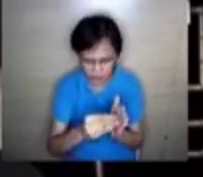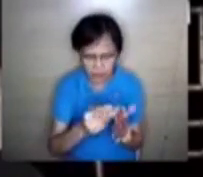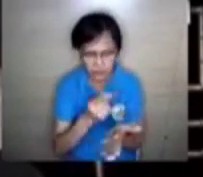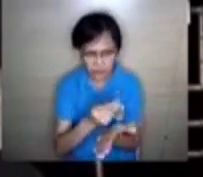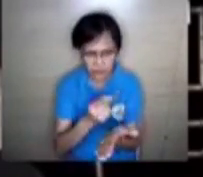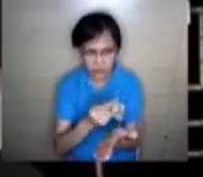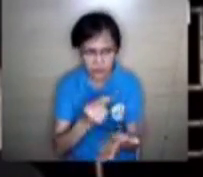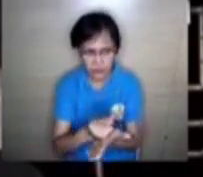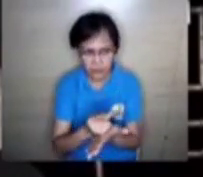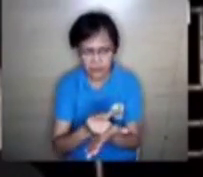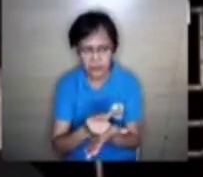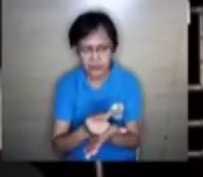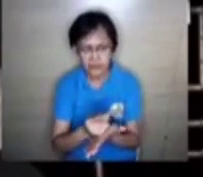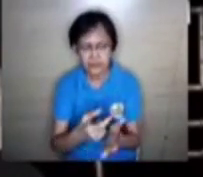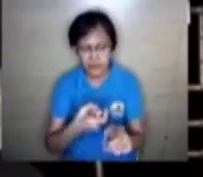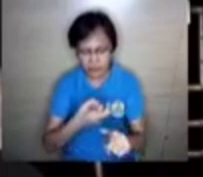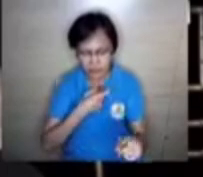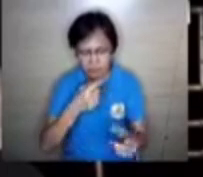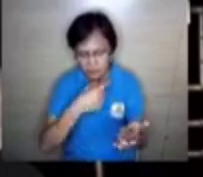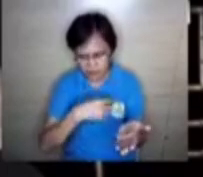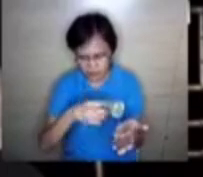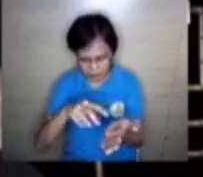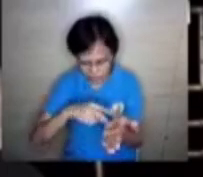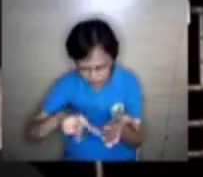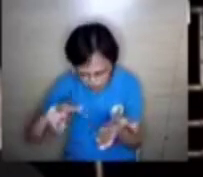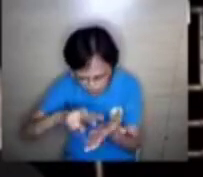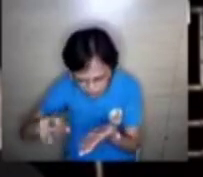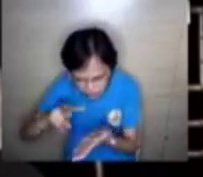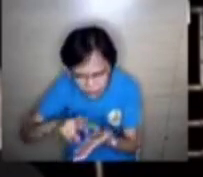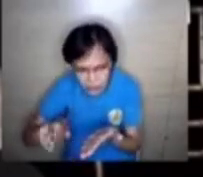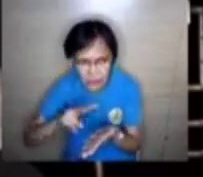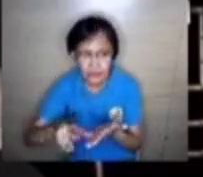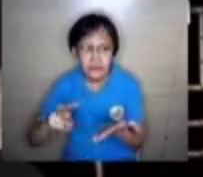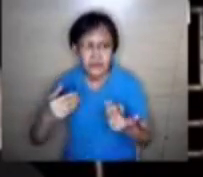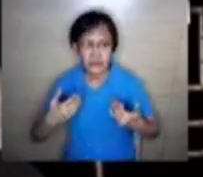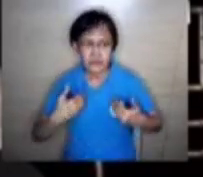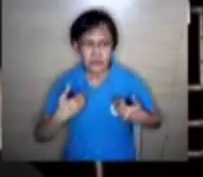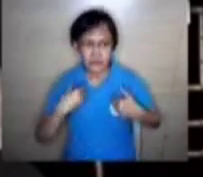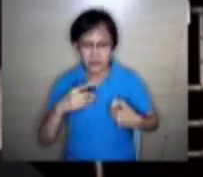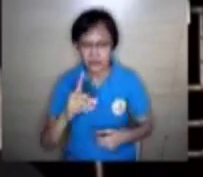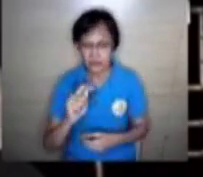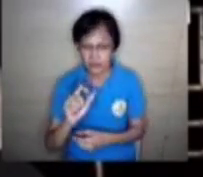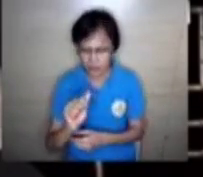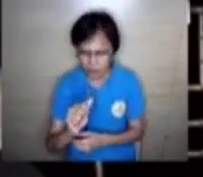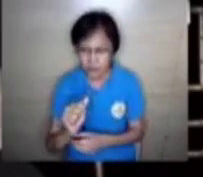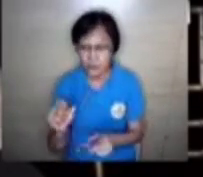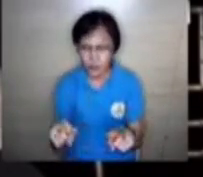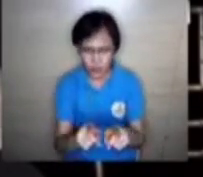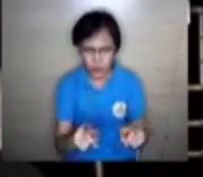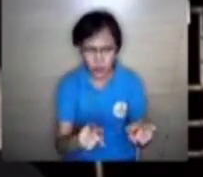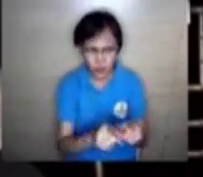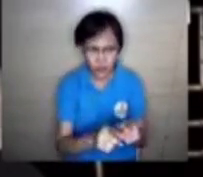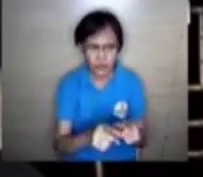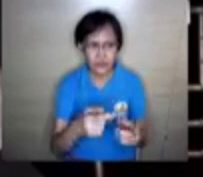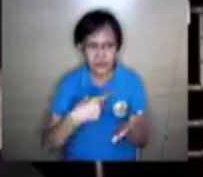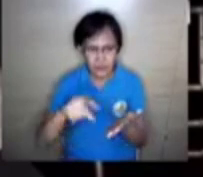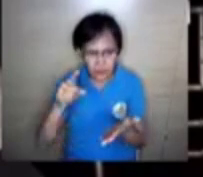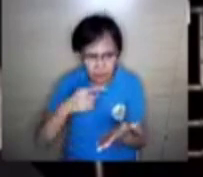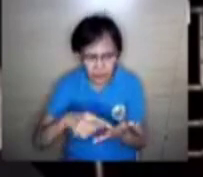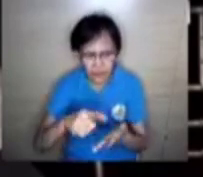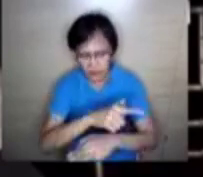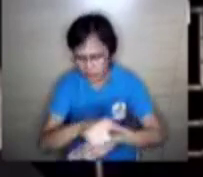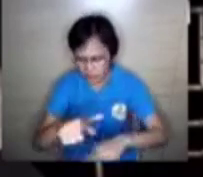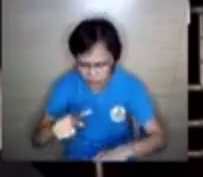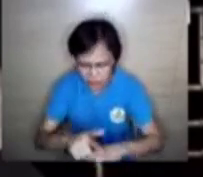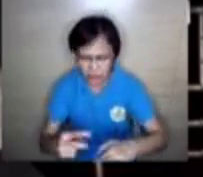reconciled dito. Nasimulan na rin natin ang inventaryo ng lahat ng assets ng lungsod. Lupa, building, kalsada at